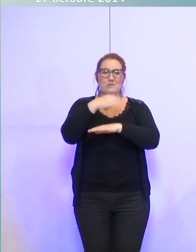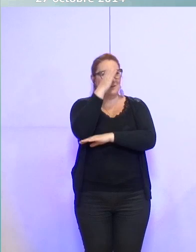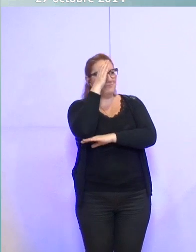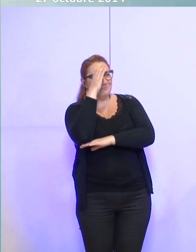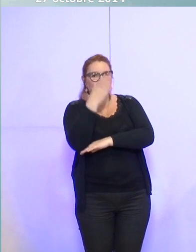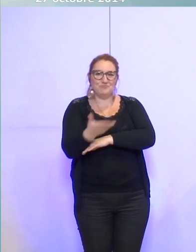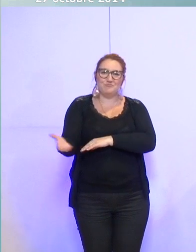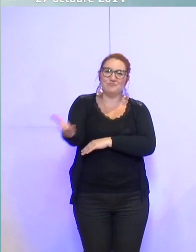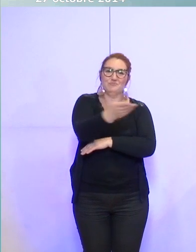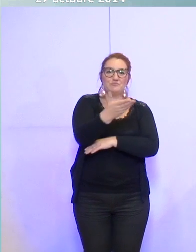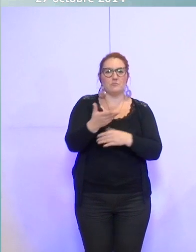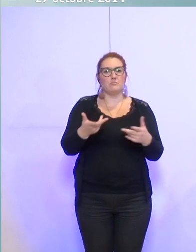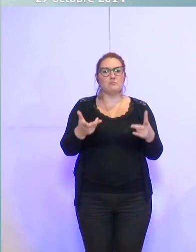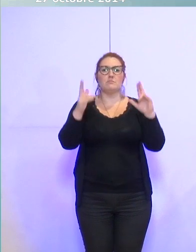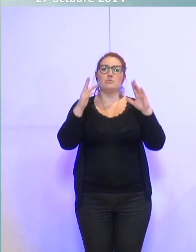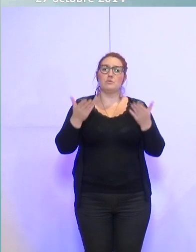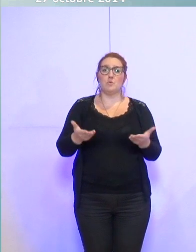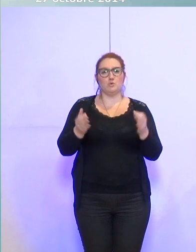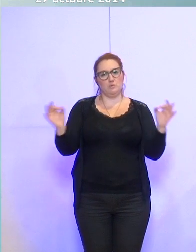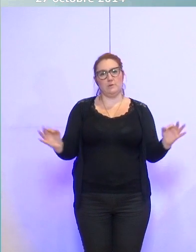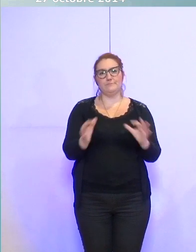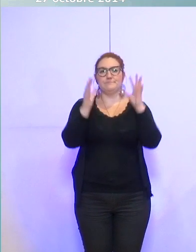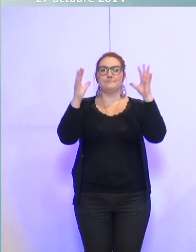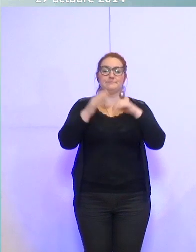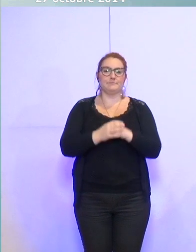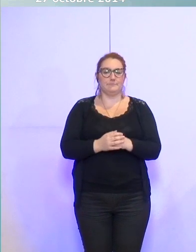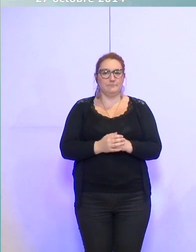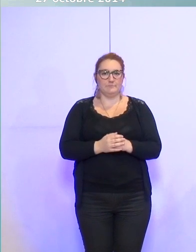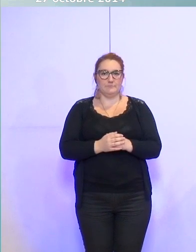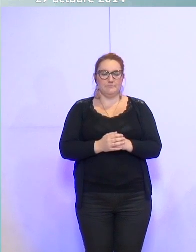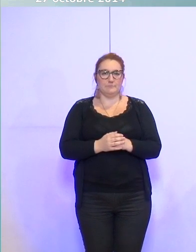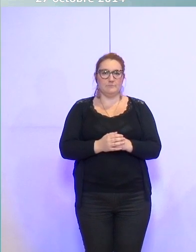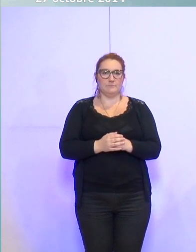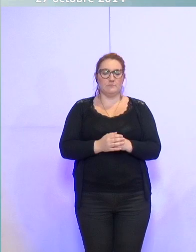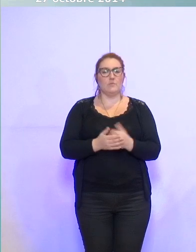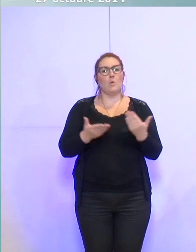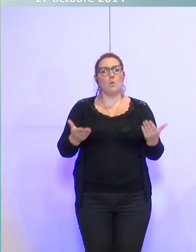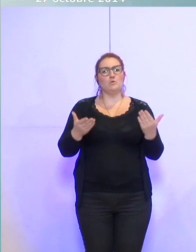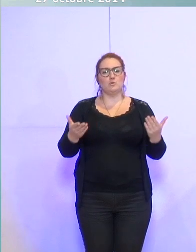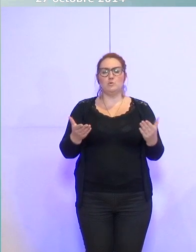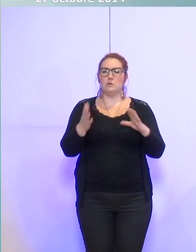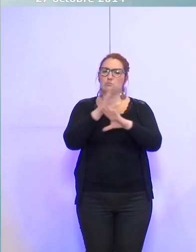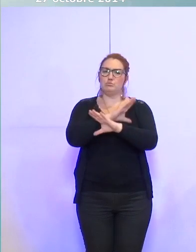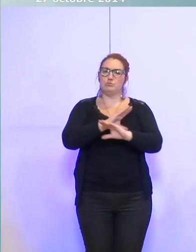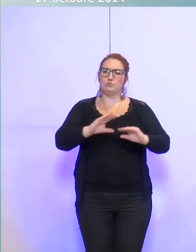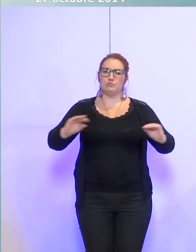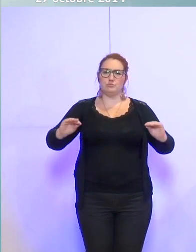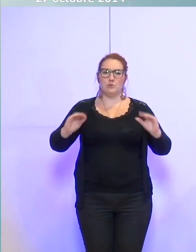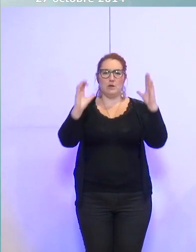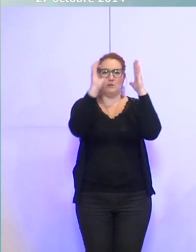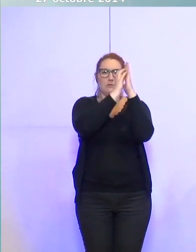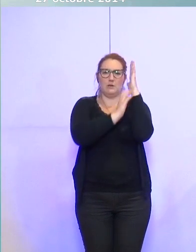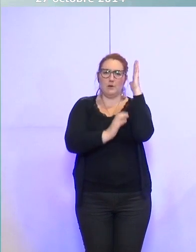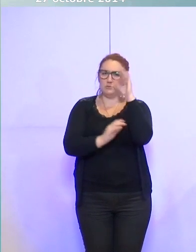la séance d'aujourd'hui est singulière. Elle doit nous permettre d'examiner sereinement des délibérations importantes pour notre